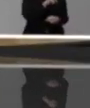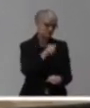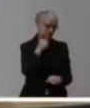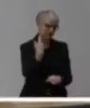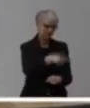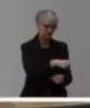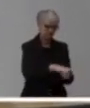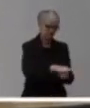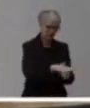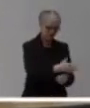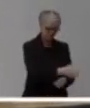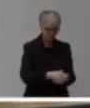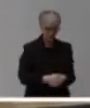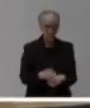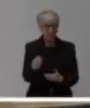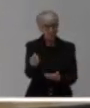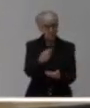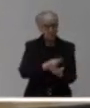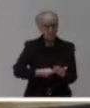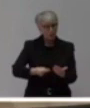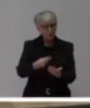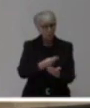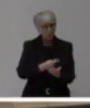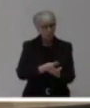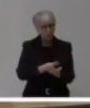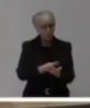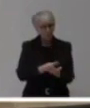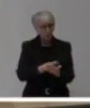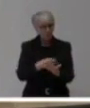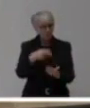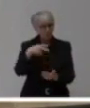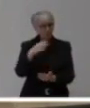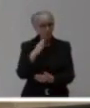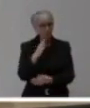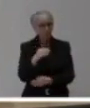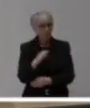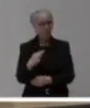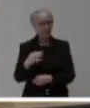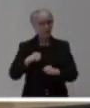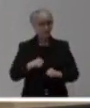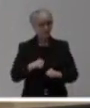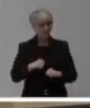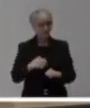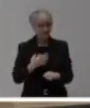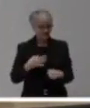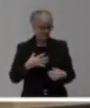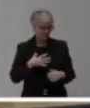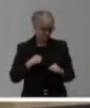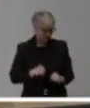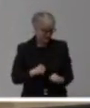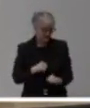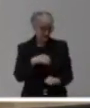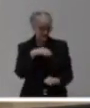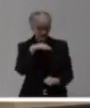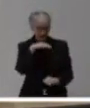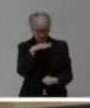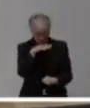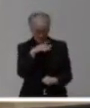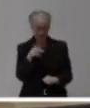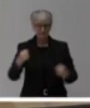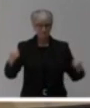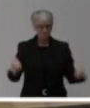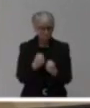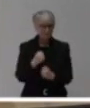Andiamo adesso a conoscere il progetto Benessere Anziani, a cura di Fare Famiglia Onlus Milano e Provincia, promosso da